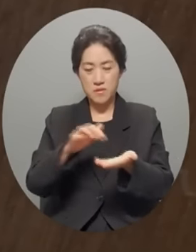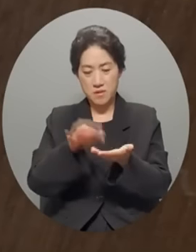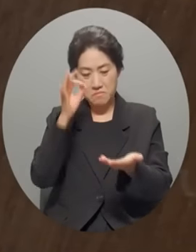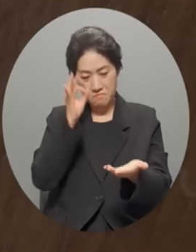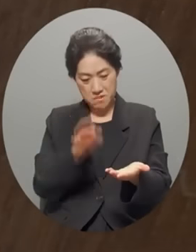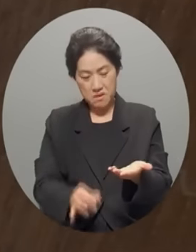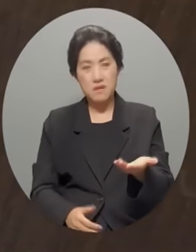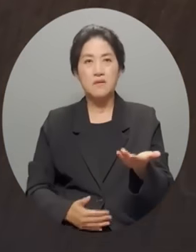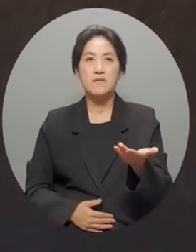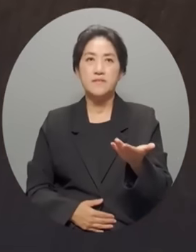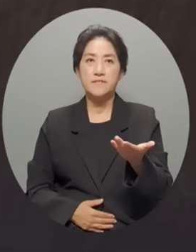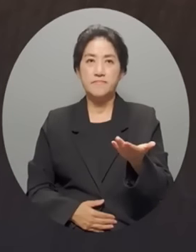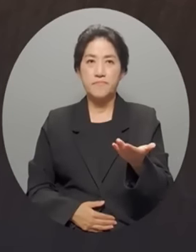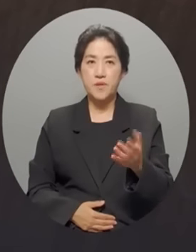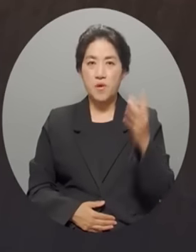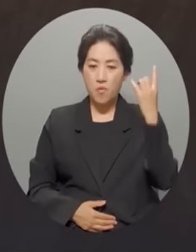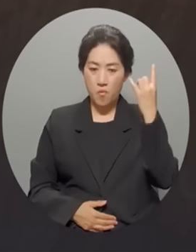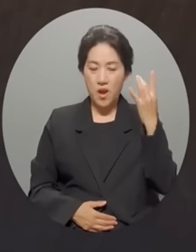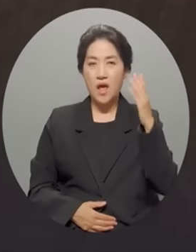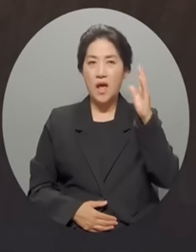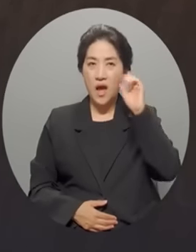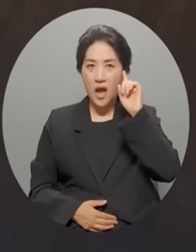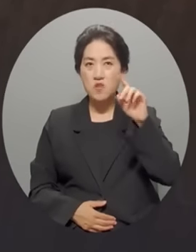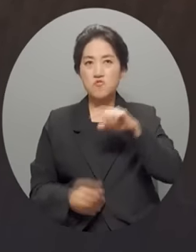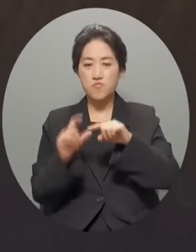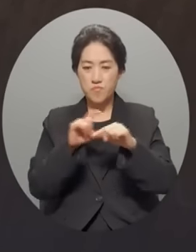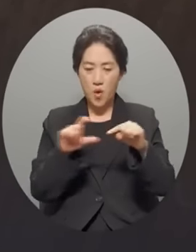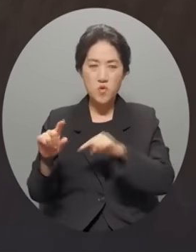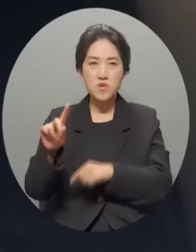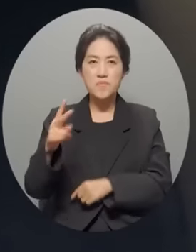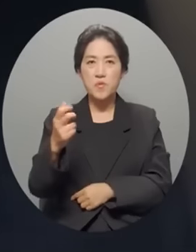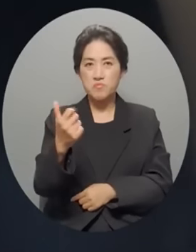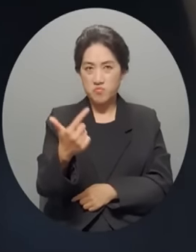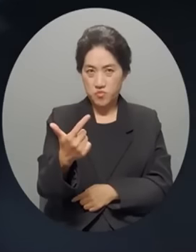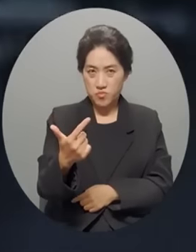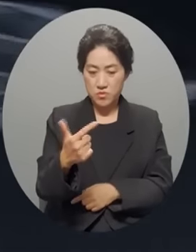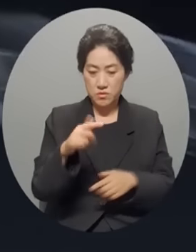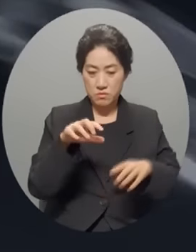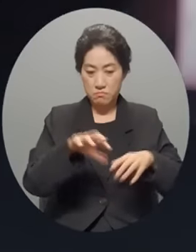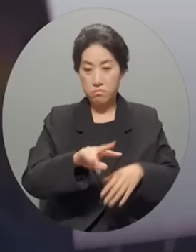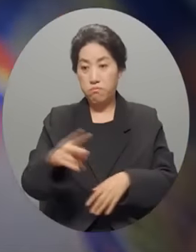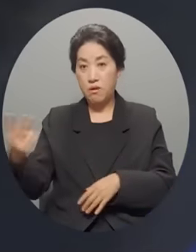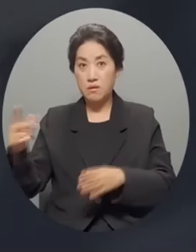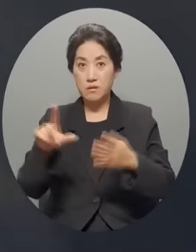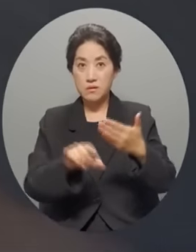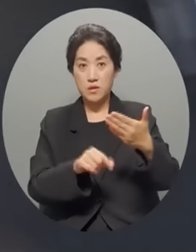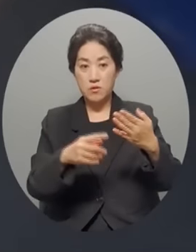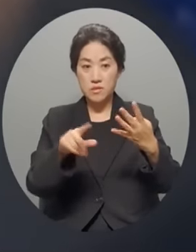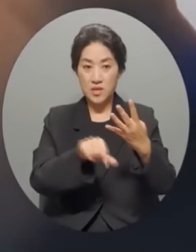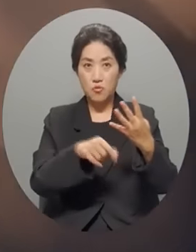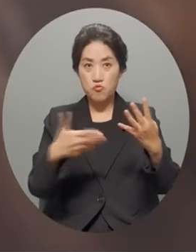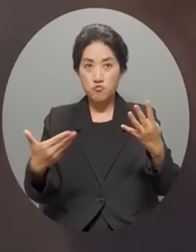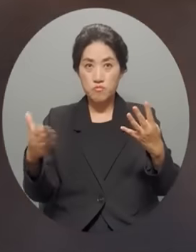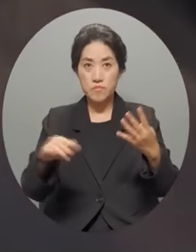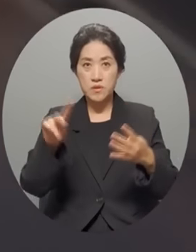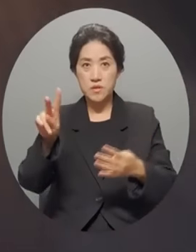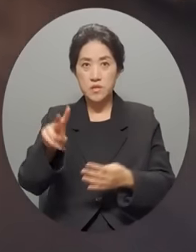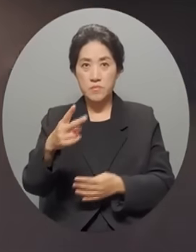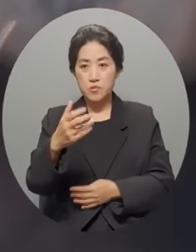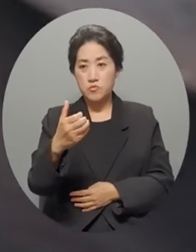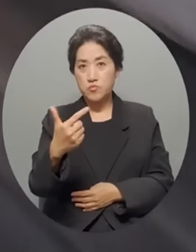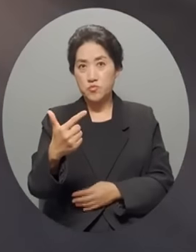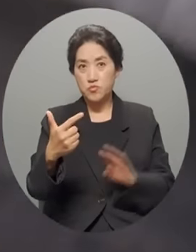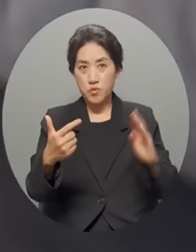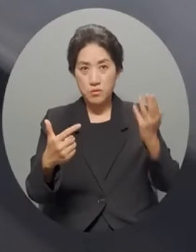살펴봤습니다. 기존엔 하루 평균 256개. 구역이 바뀐 4월 9일부터 296개로